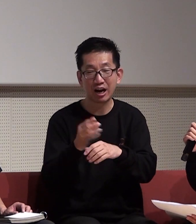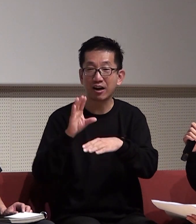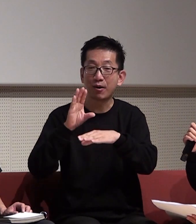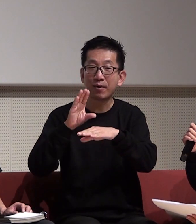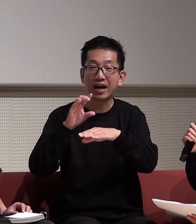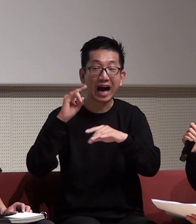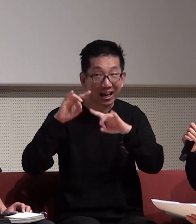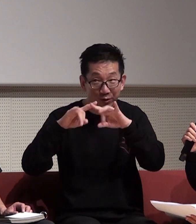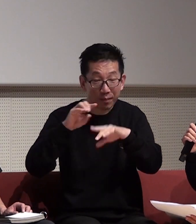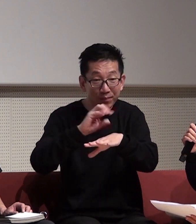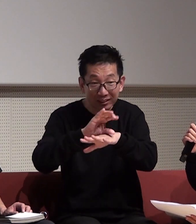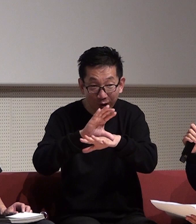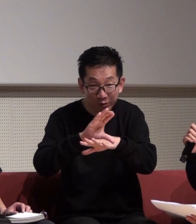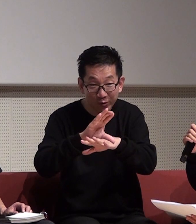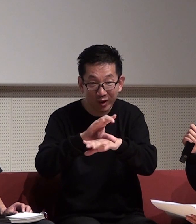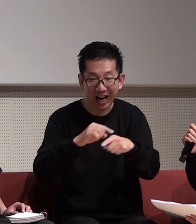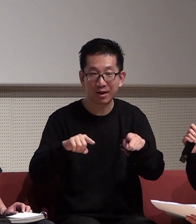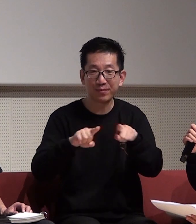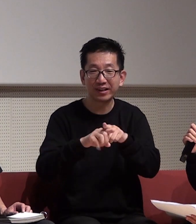선교회에